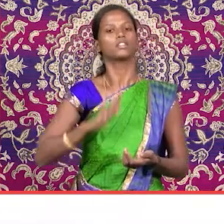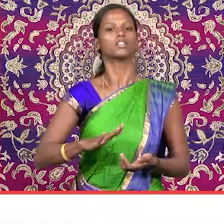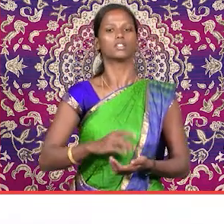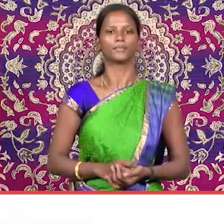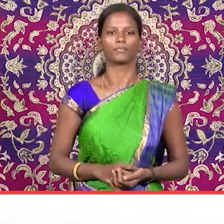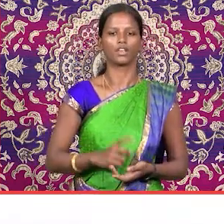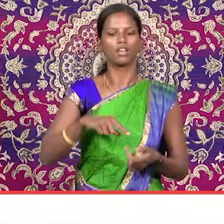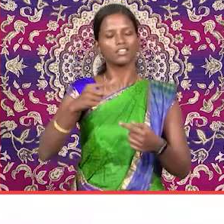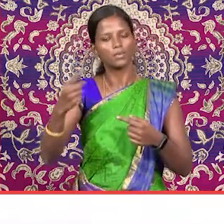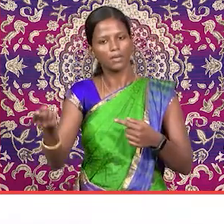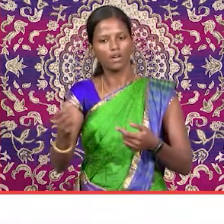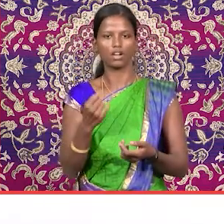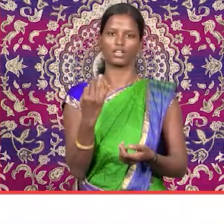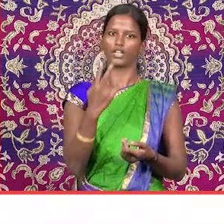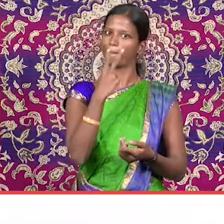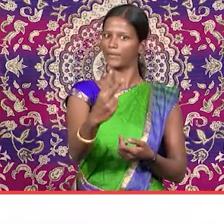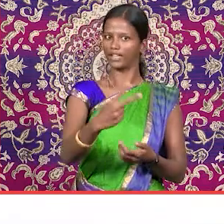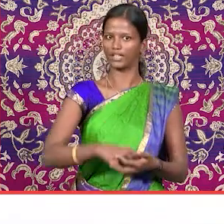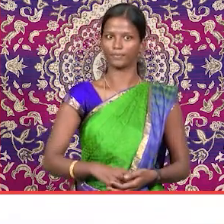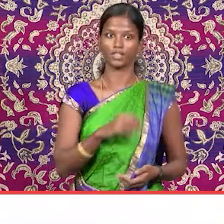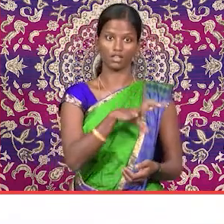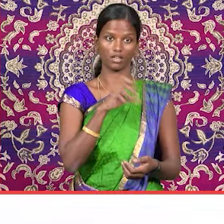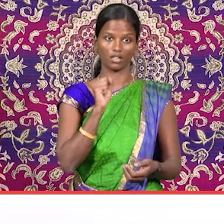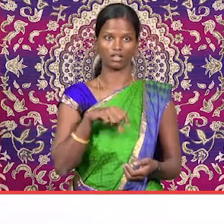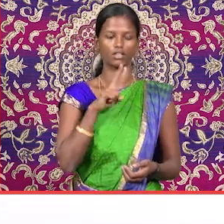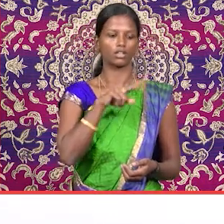தொடர்பான கணக்குகளையும் நாம் பார்க்கலாம். எடுத்துக்காட்டு